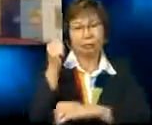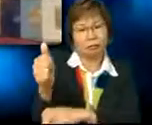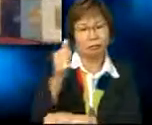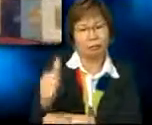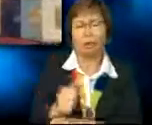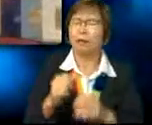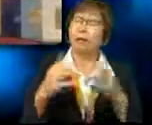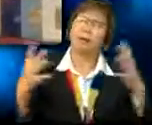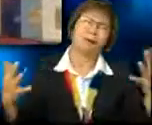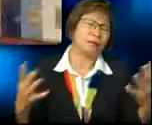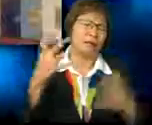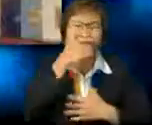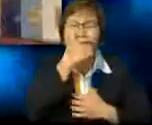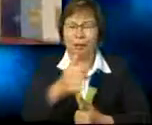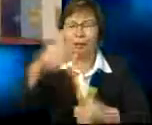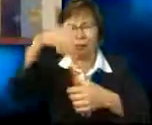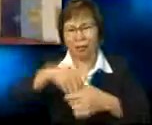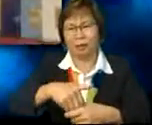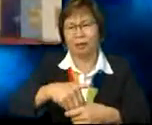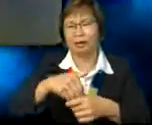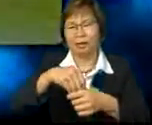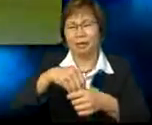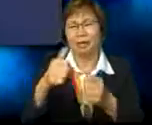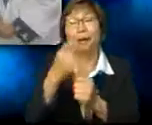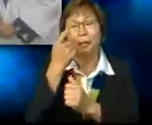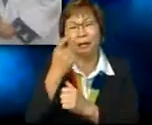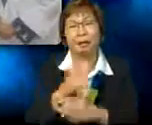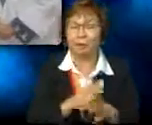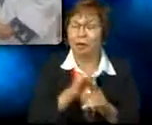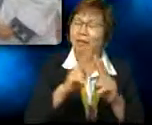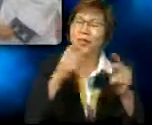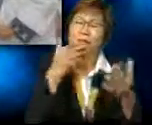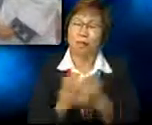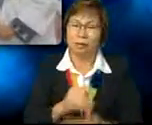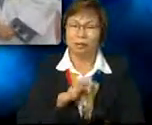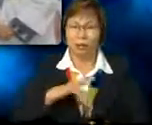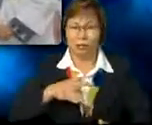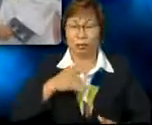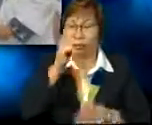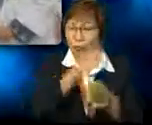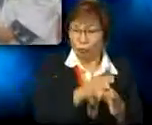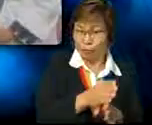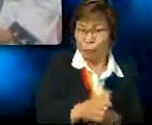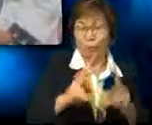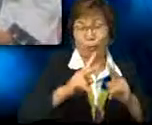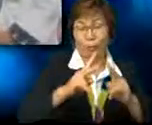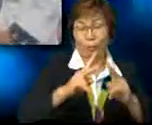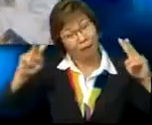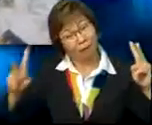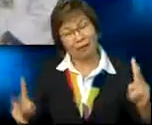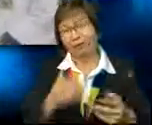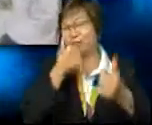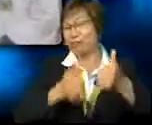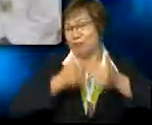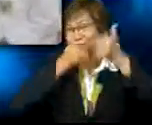yang menarik ya dalam pakar mata. Satu bidang kerja yang sangat baik. Saya rasa salah satu bidang yang paling